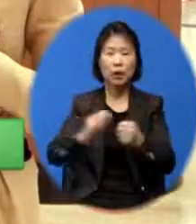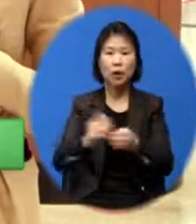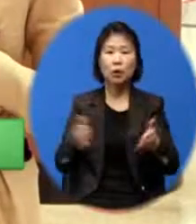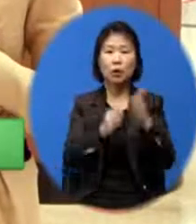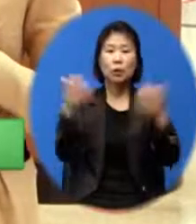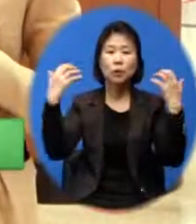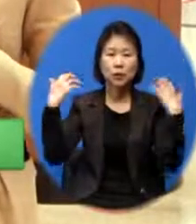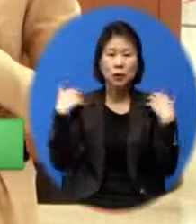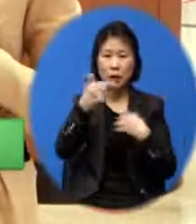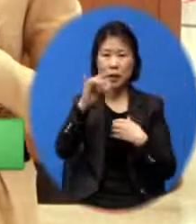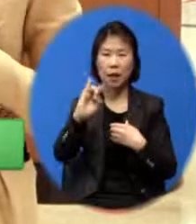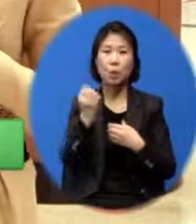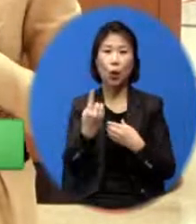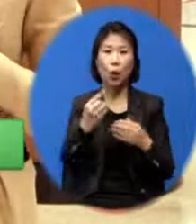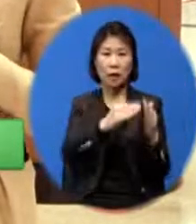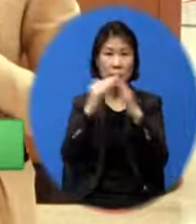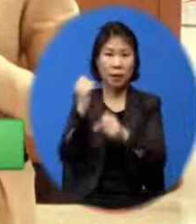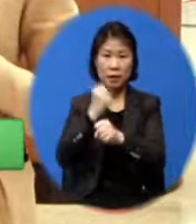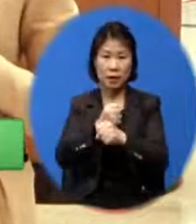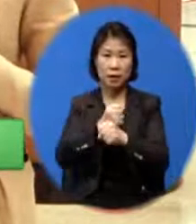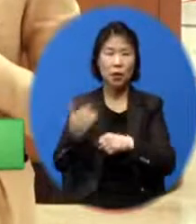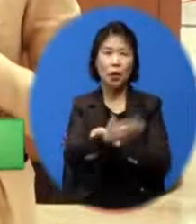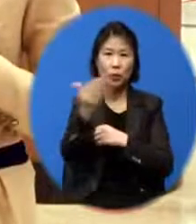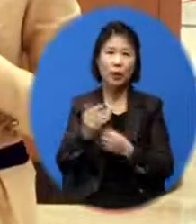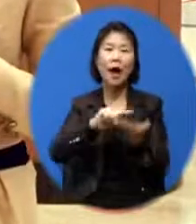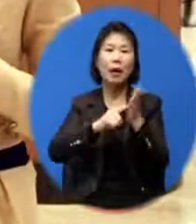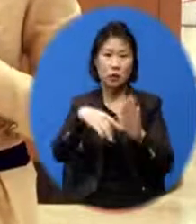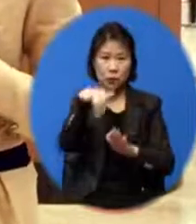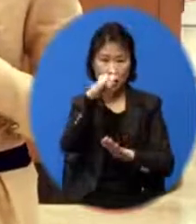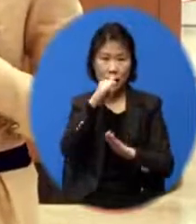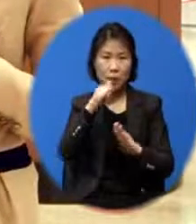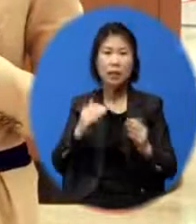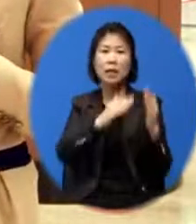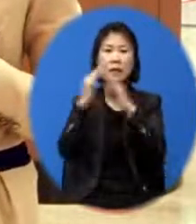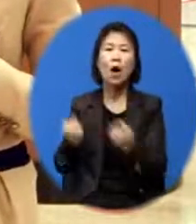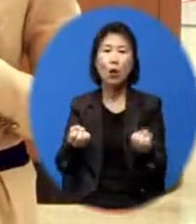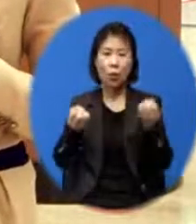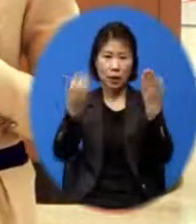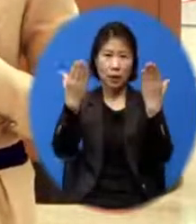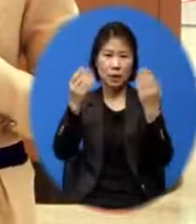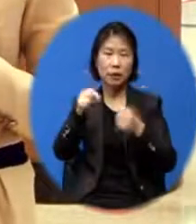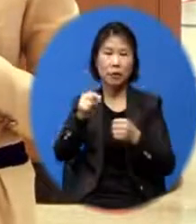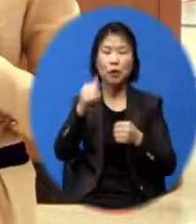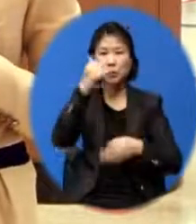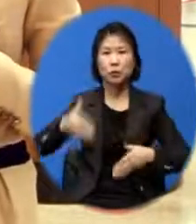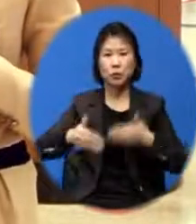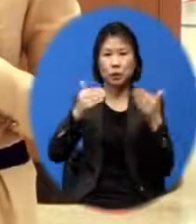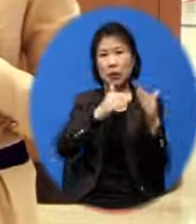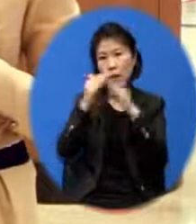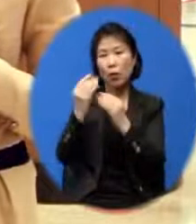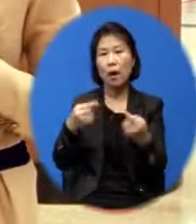도청이 내포 신청사로 이전했음을 200만 도민들에게 알릴 수 있었던 도청이사 환영 이벤트. 충남도는 도청 이전과